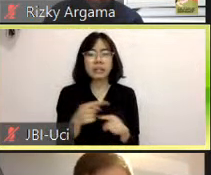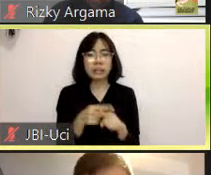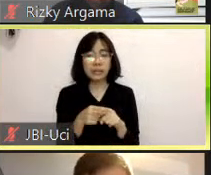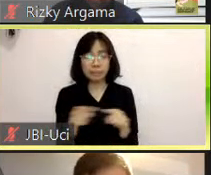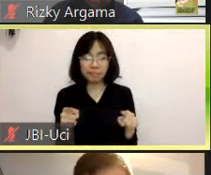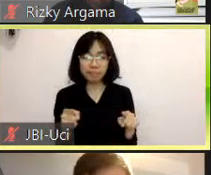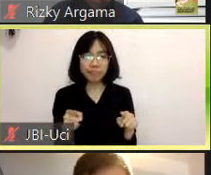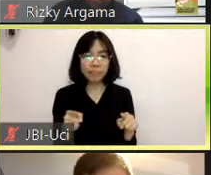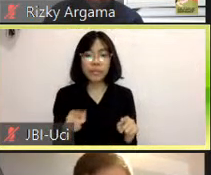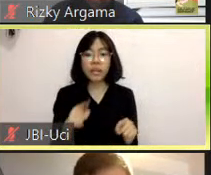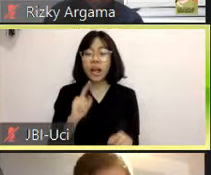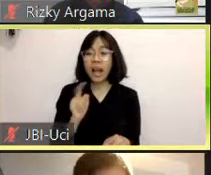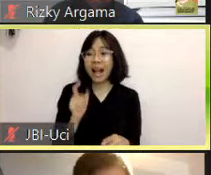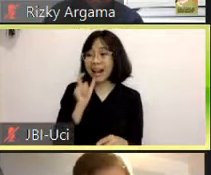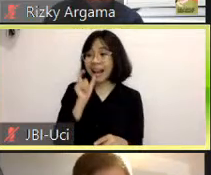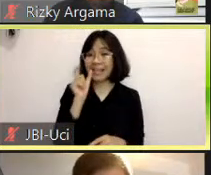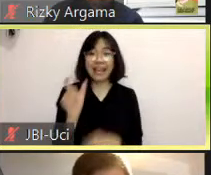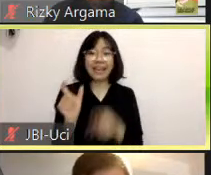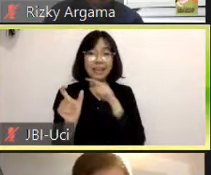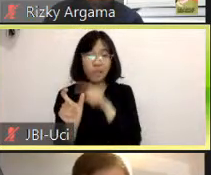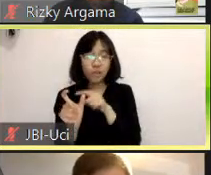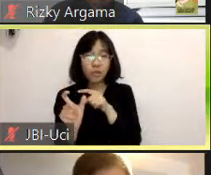atau disalahgunakan untuk